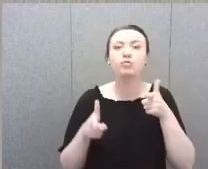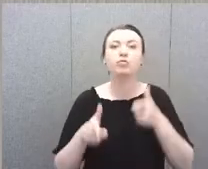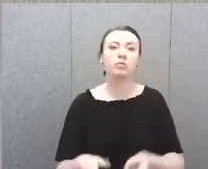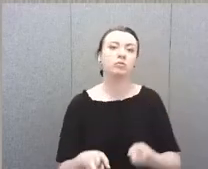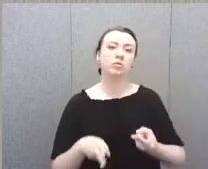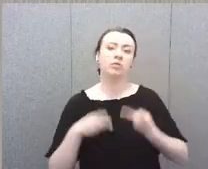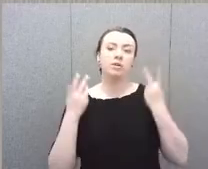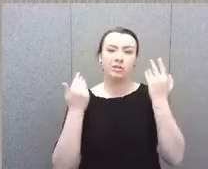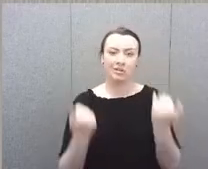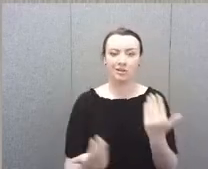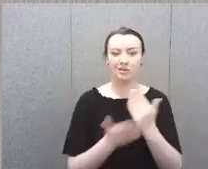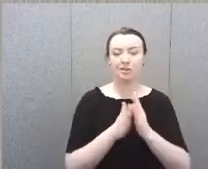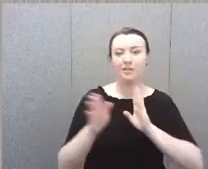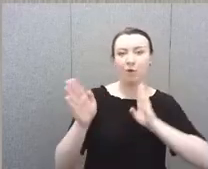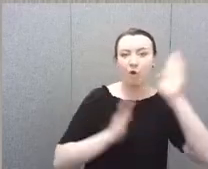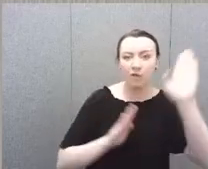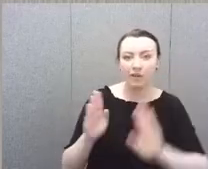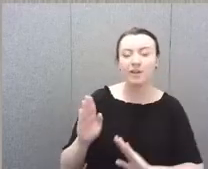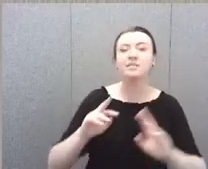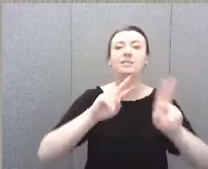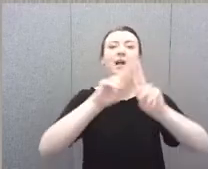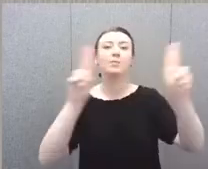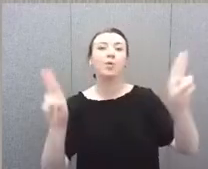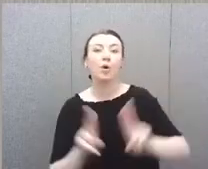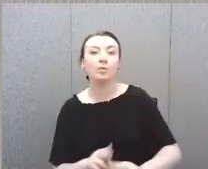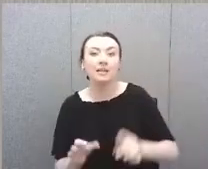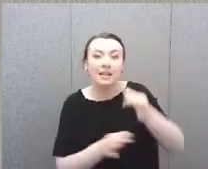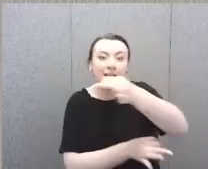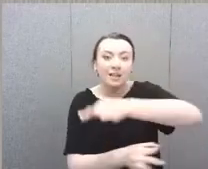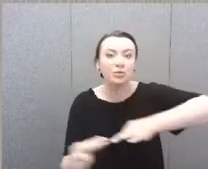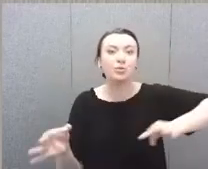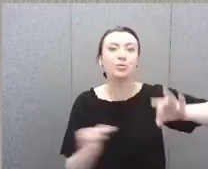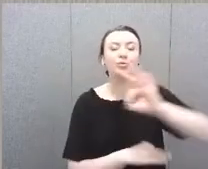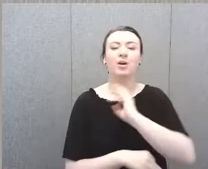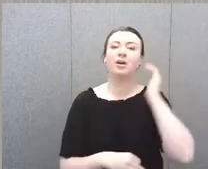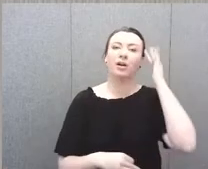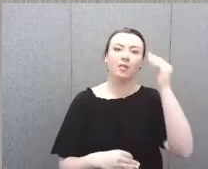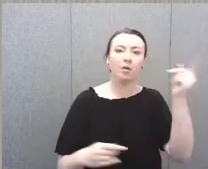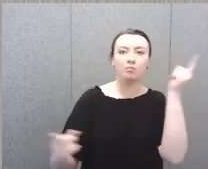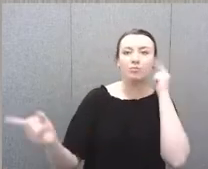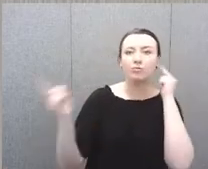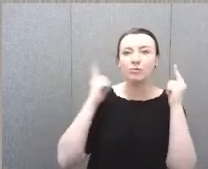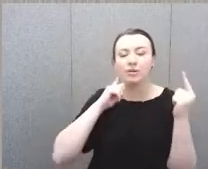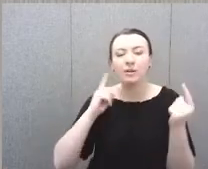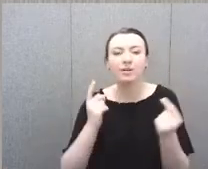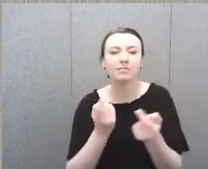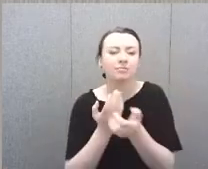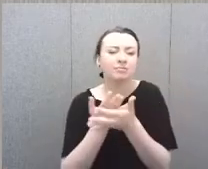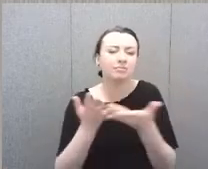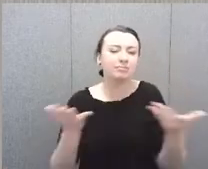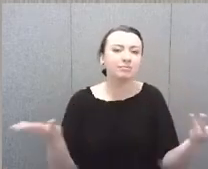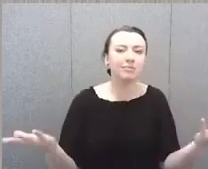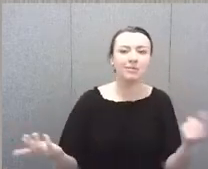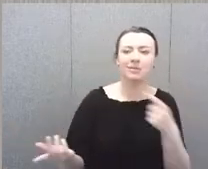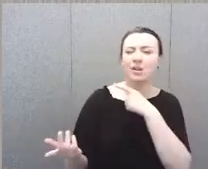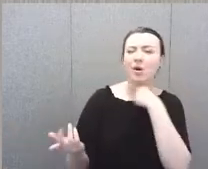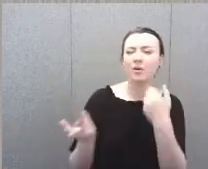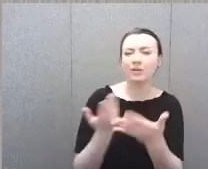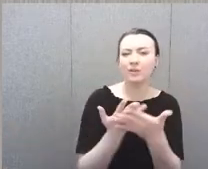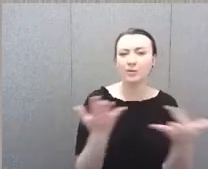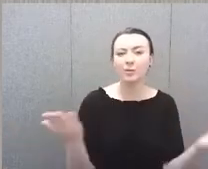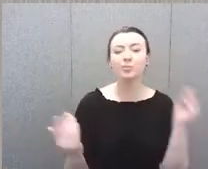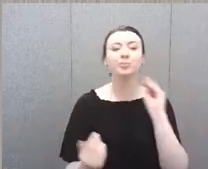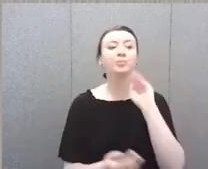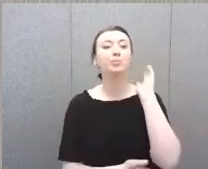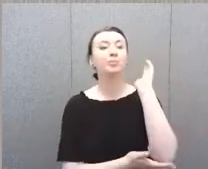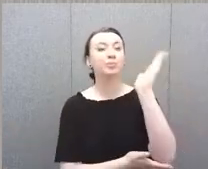много нужно сделать, много перед нами. Поэтому международная конференция и дискуссия, во время которой мы услышим много напутственных